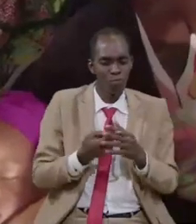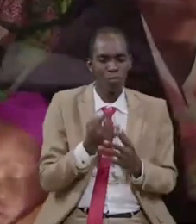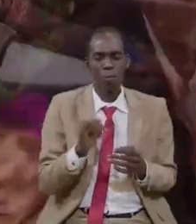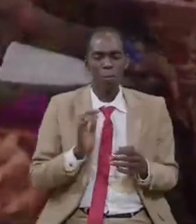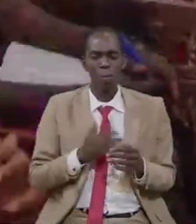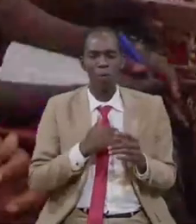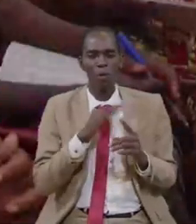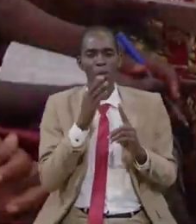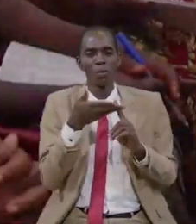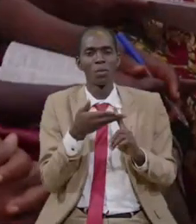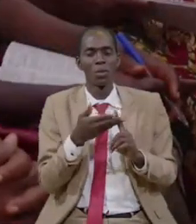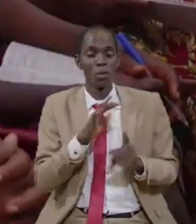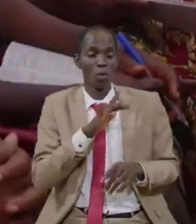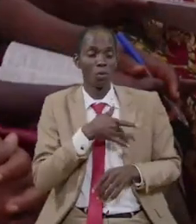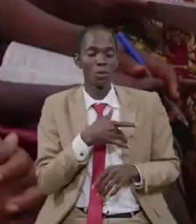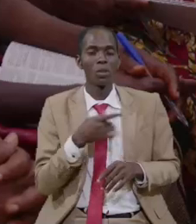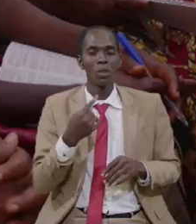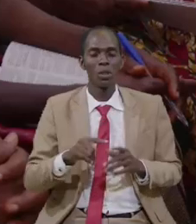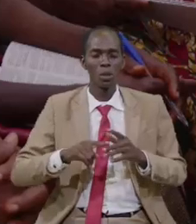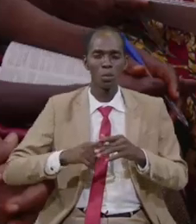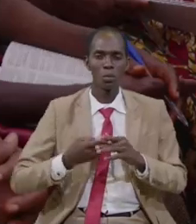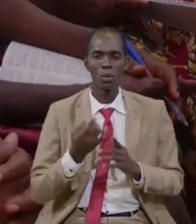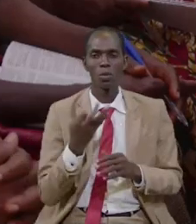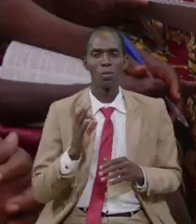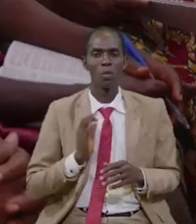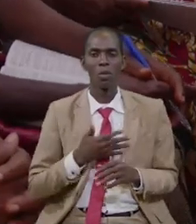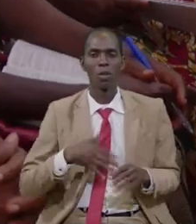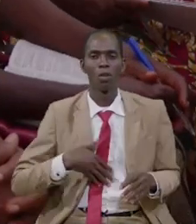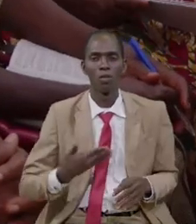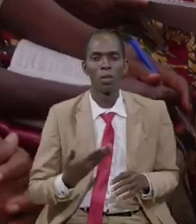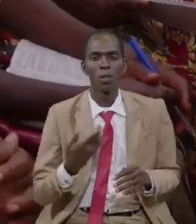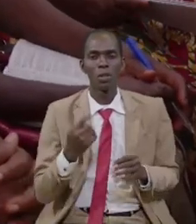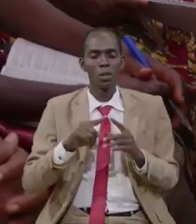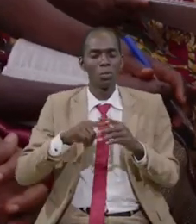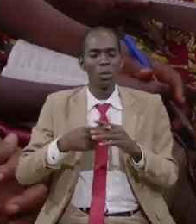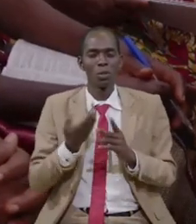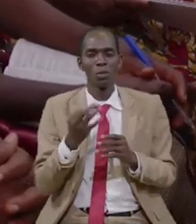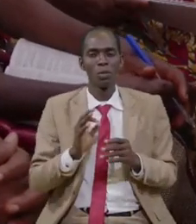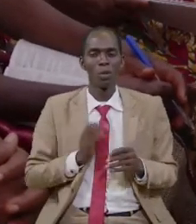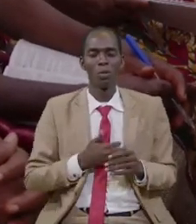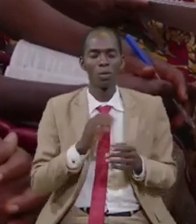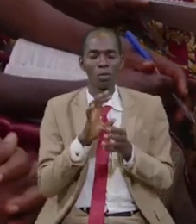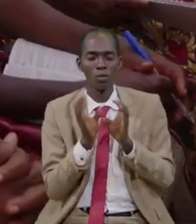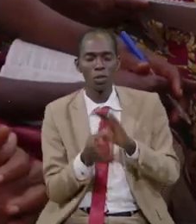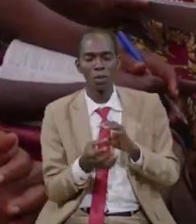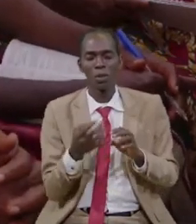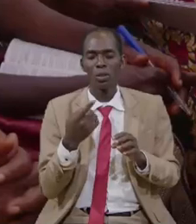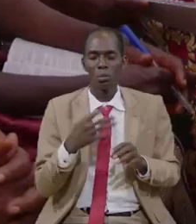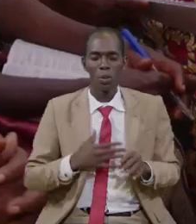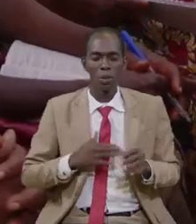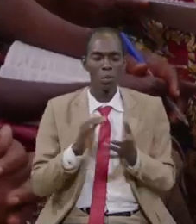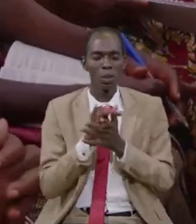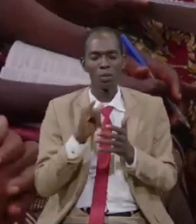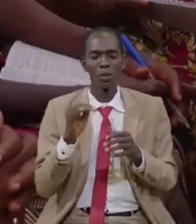au commencement, commencement de notre confession, commencement de notre conversion, commencement de notre foi au Seigneur,